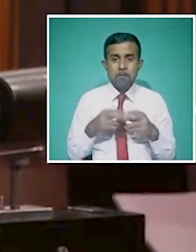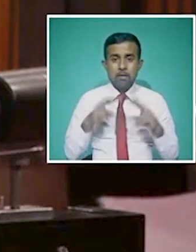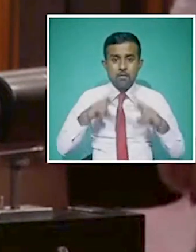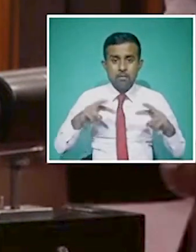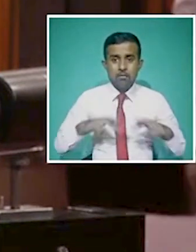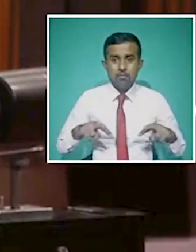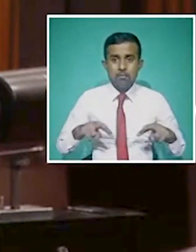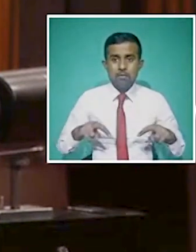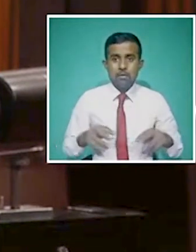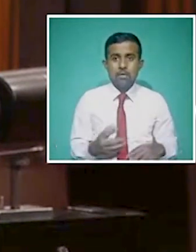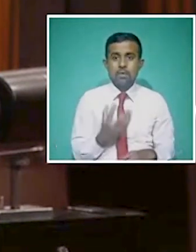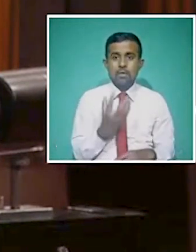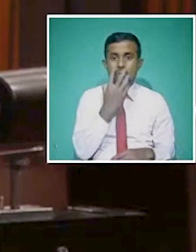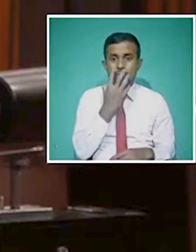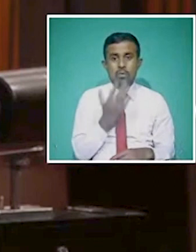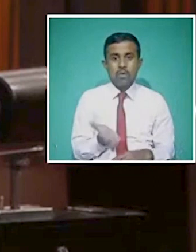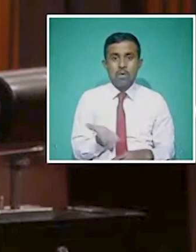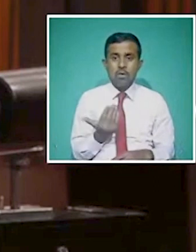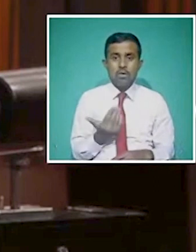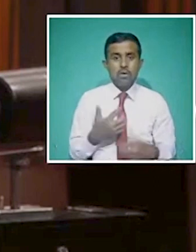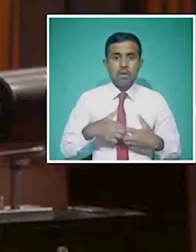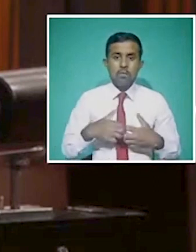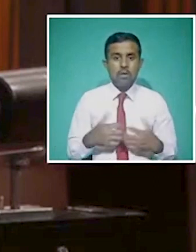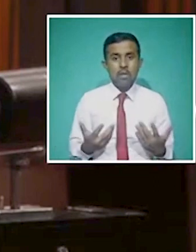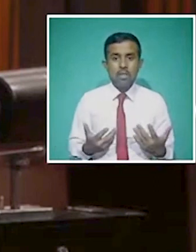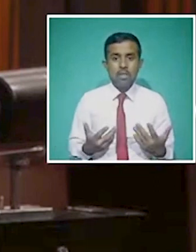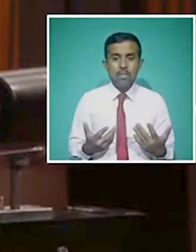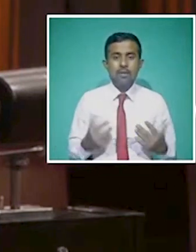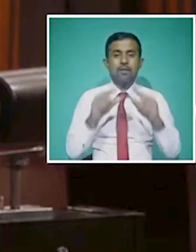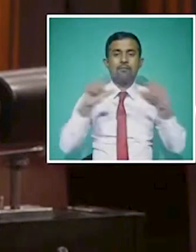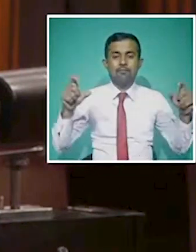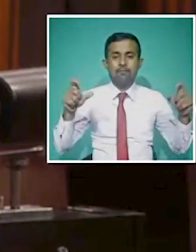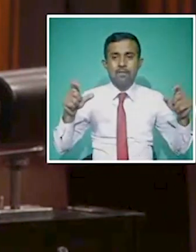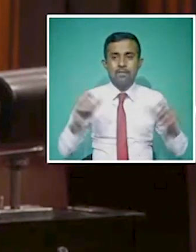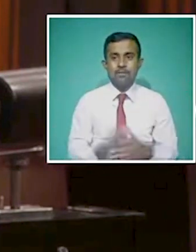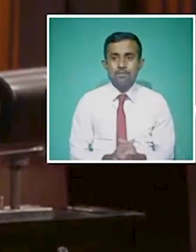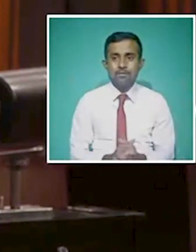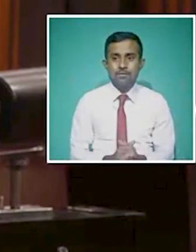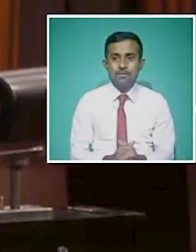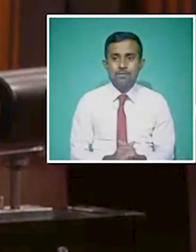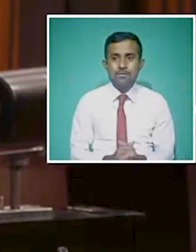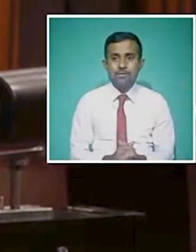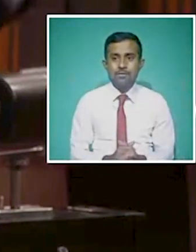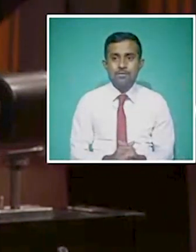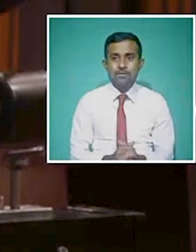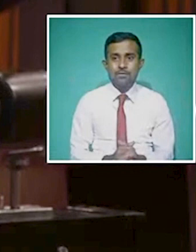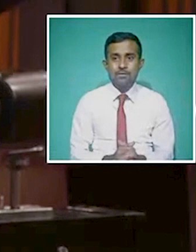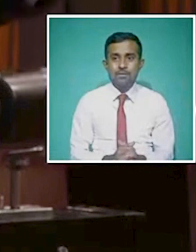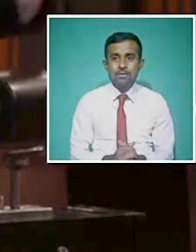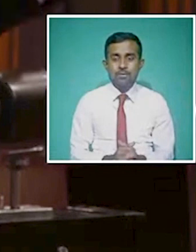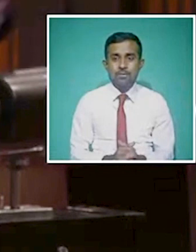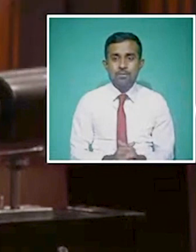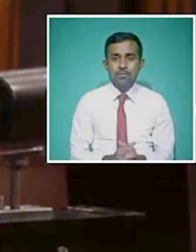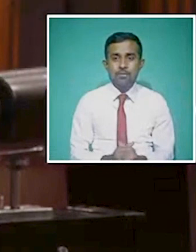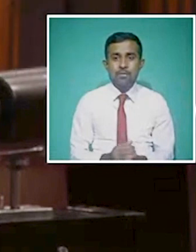එකක් හුස්ම ගත්තට කමක් නැද්ද තමයි මේ රිසර්ච් එකේ නම. Is it okay to breathe? ශ්වාසිප්පදක පරවැයිල්ලිය.